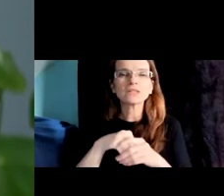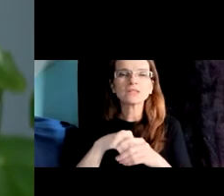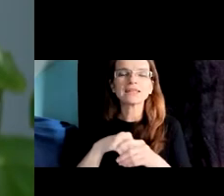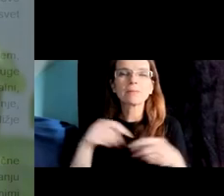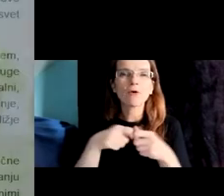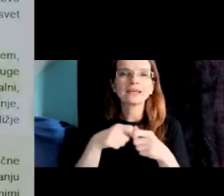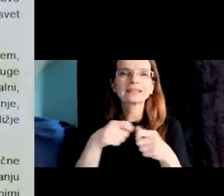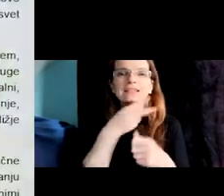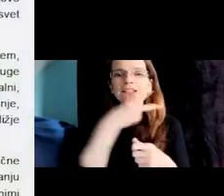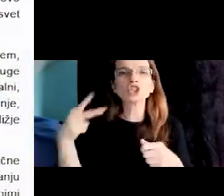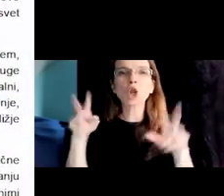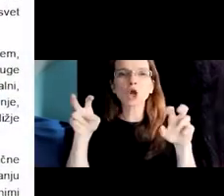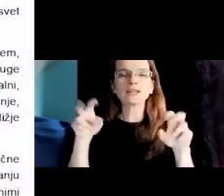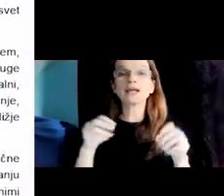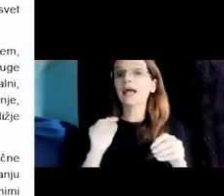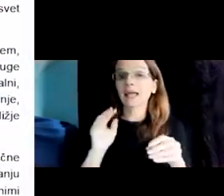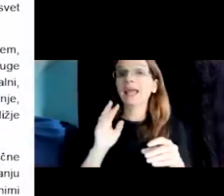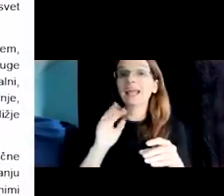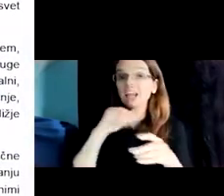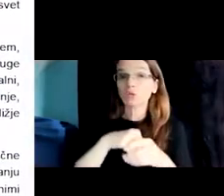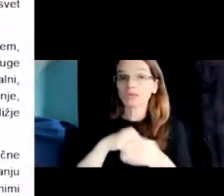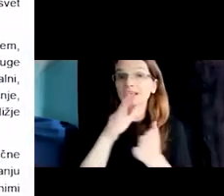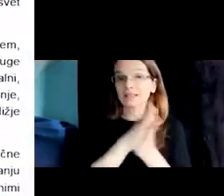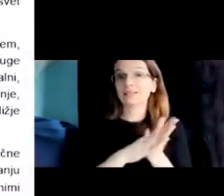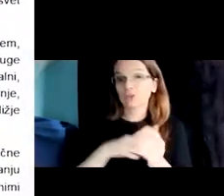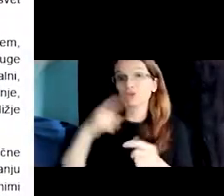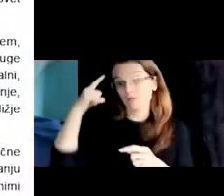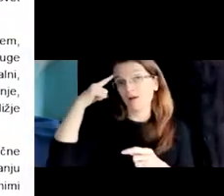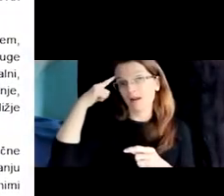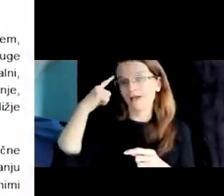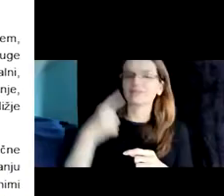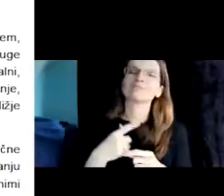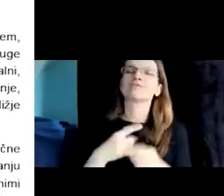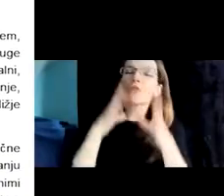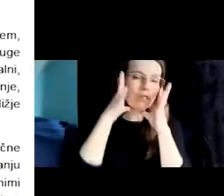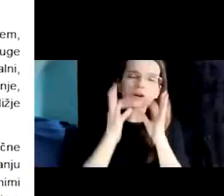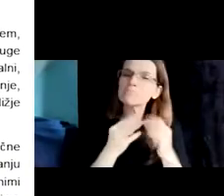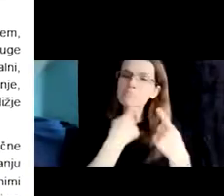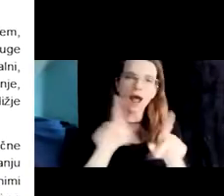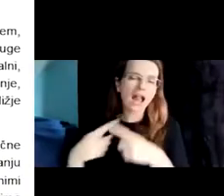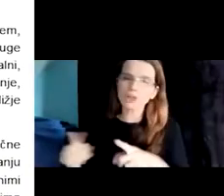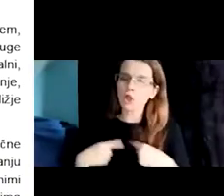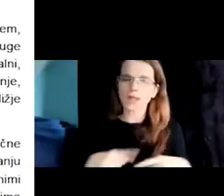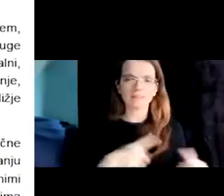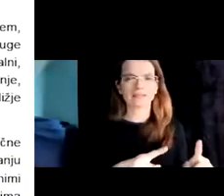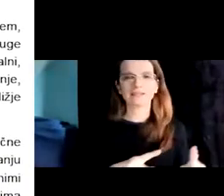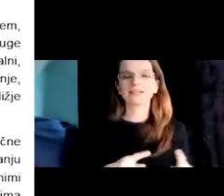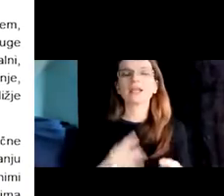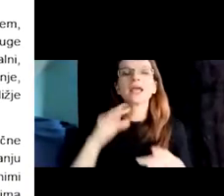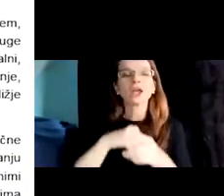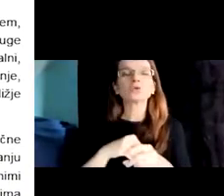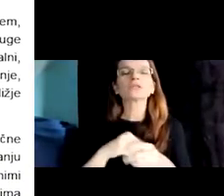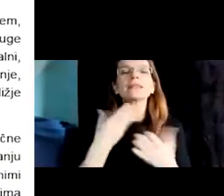primer: "Inkluzija se začne v glavah. Normalno je biti različen. Inkluzija temelji na priznavanju